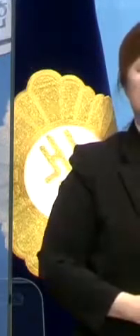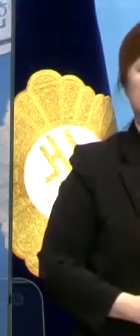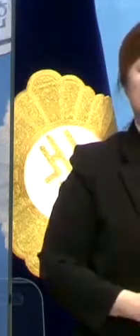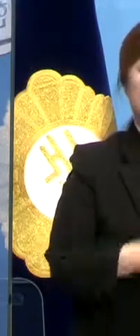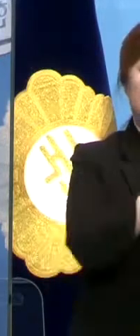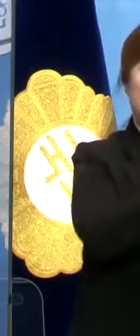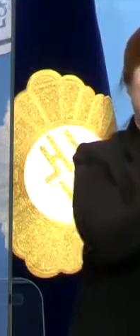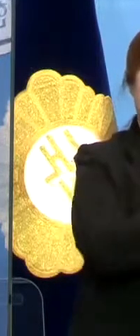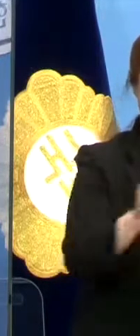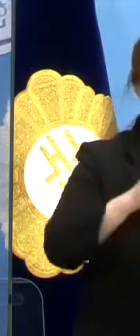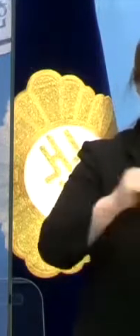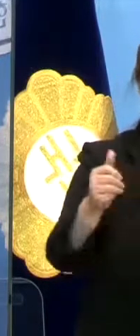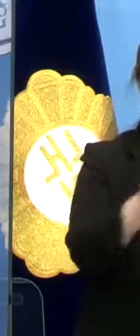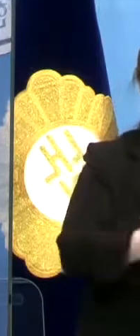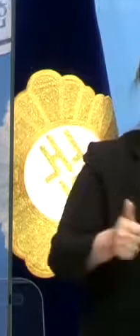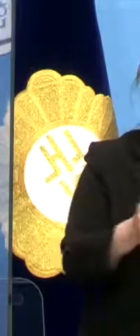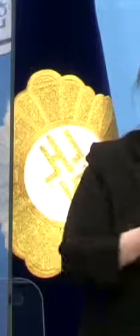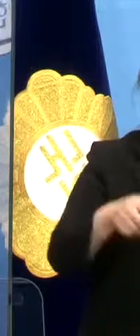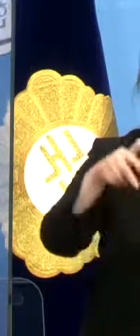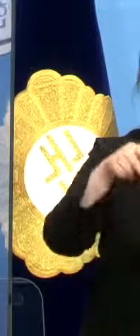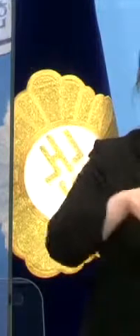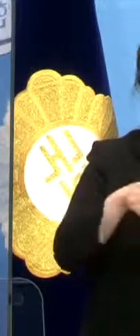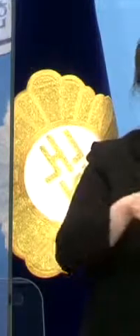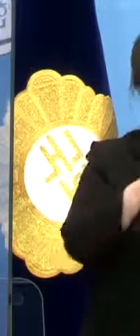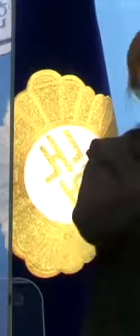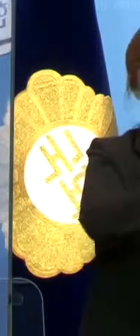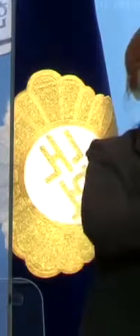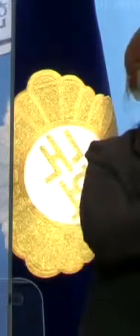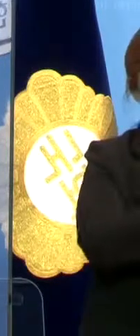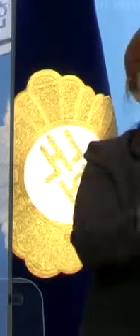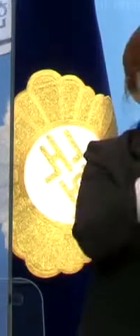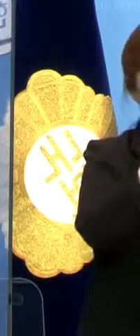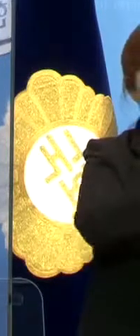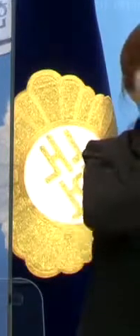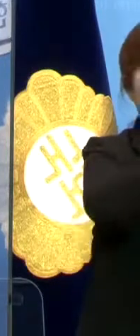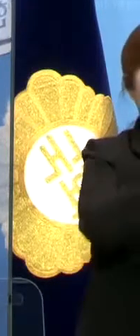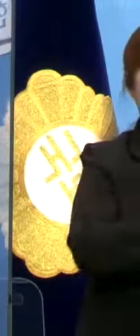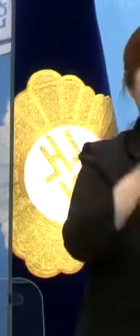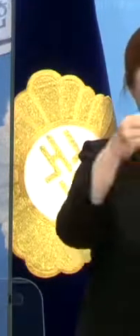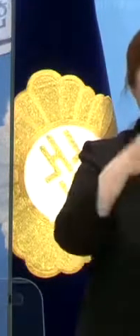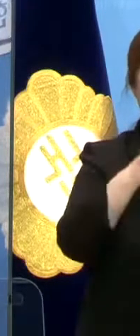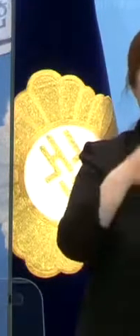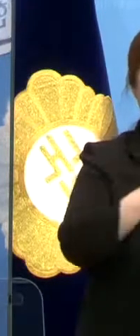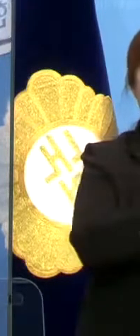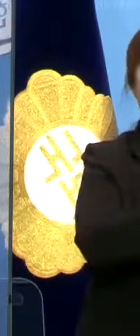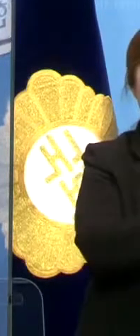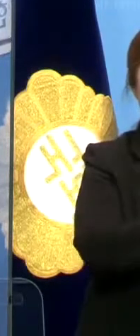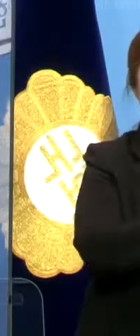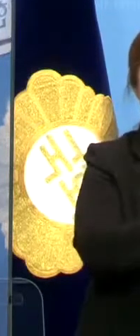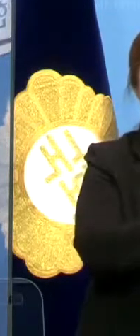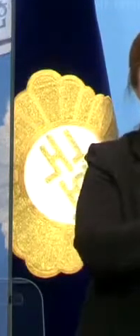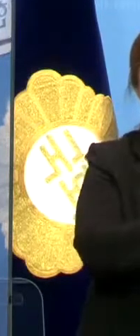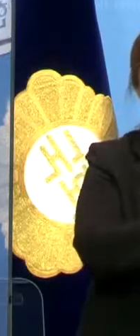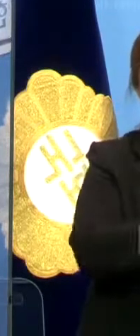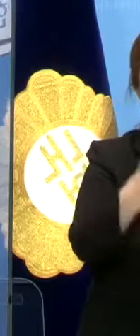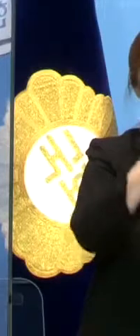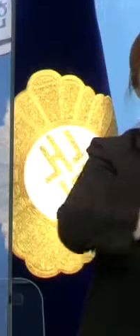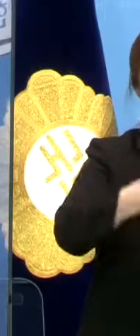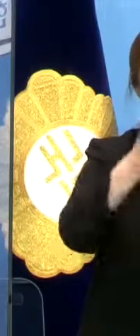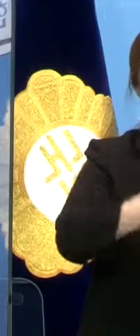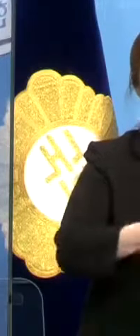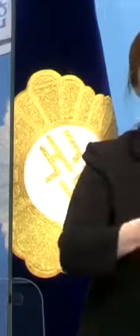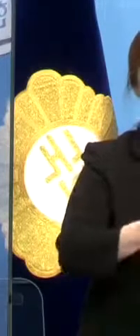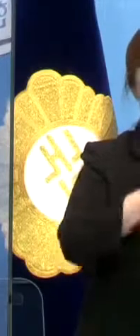요 족과 대책 의원의 축에 이런저런 조건을 달아서 대화를 거부하고 공식적인